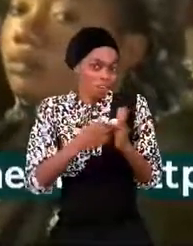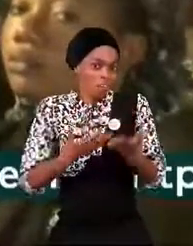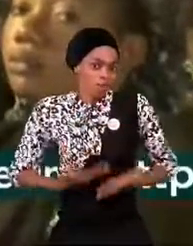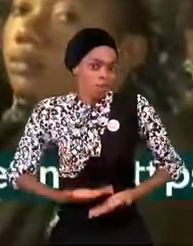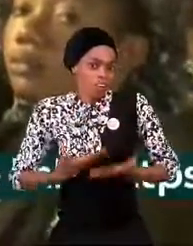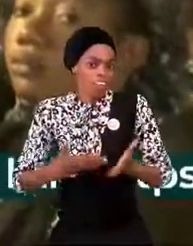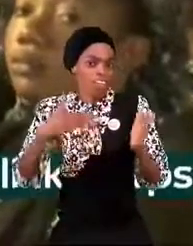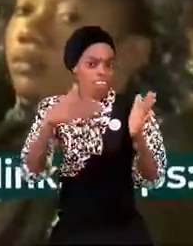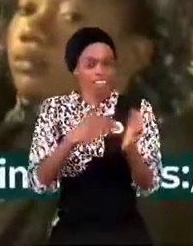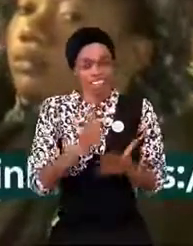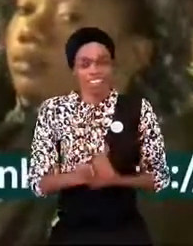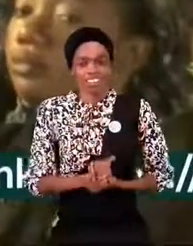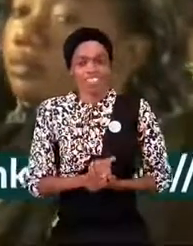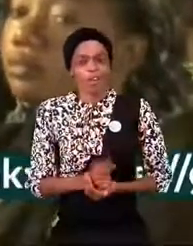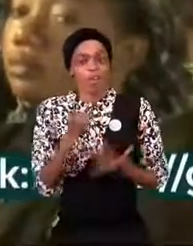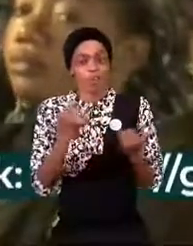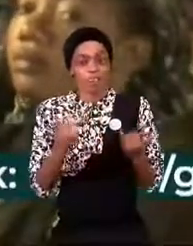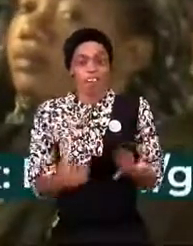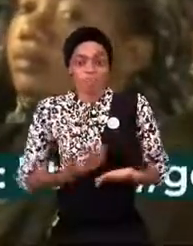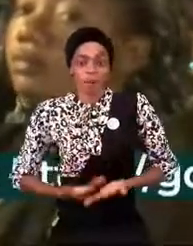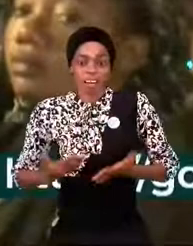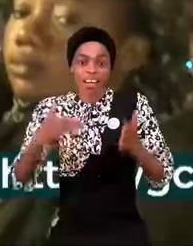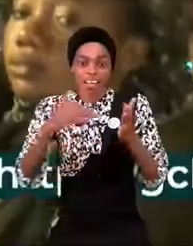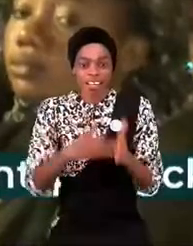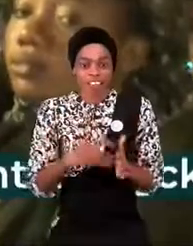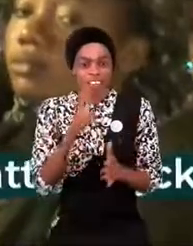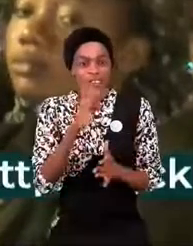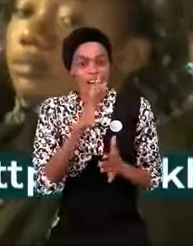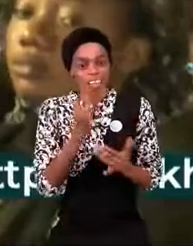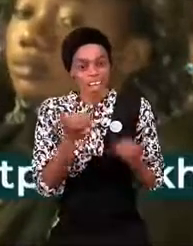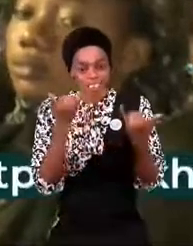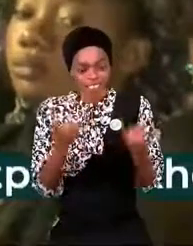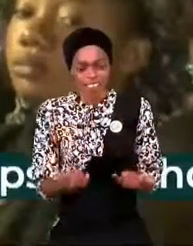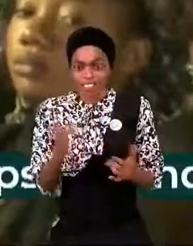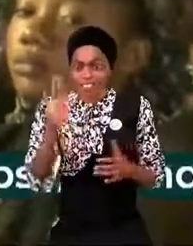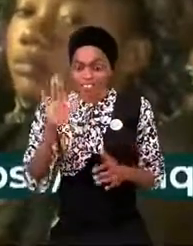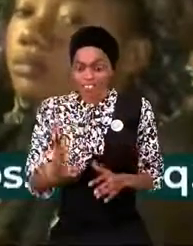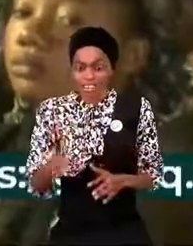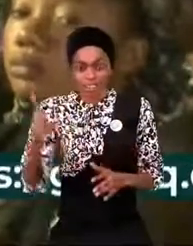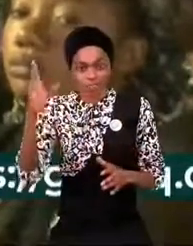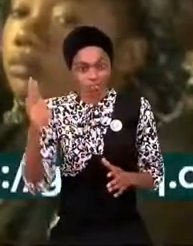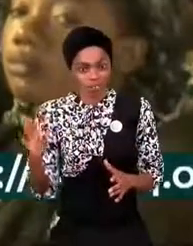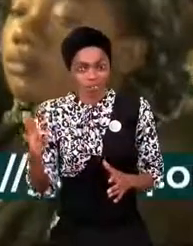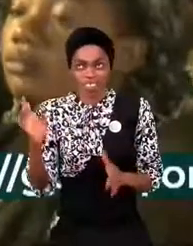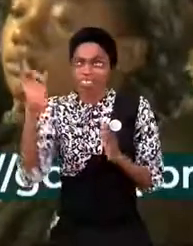Pour nous qui sommes assis, soyons en train de prier pour nos miracles. Qu'est-ce que tu veux que Dieu fasse pour toi?